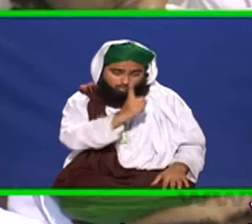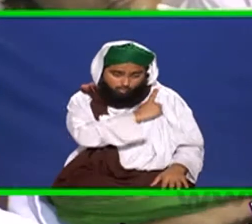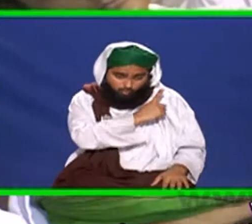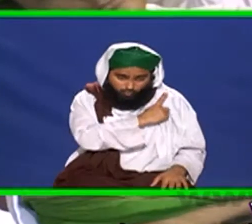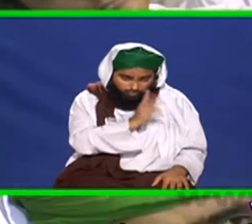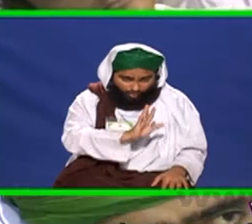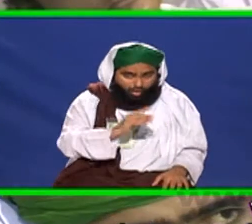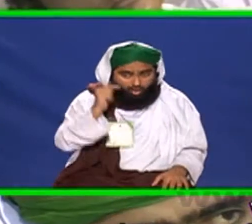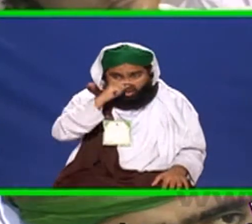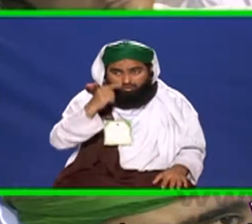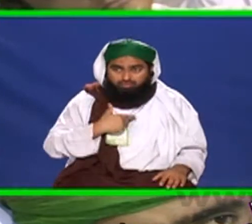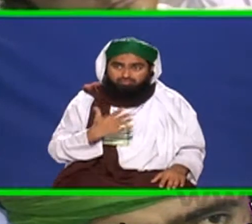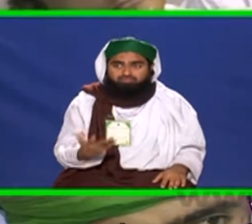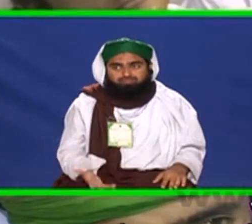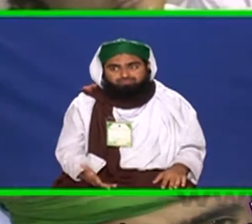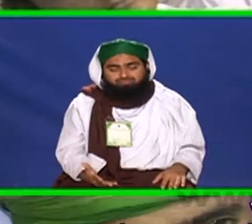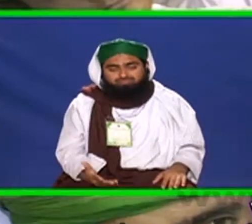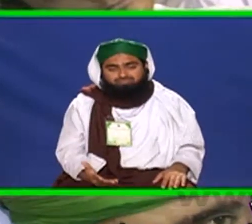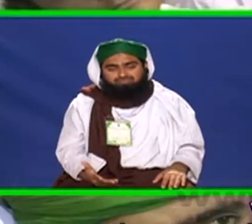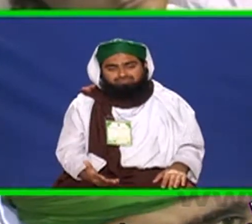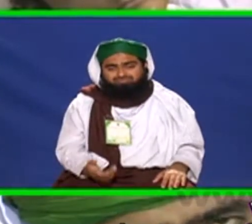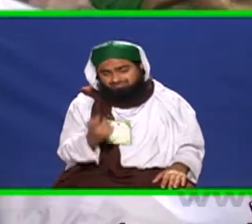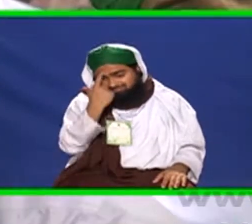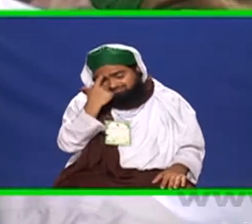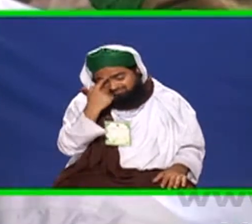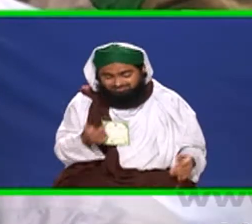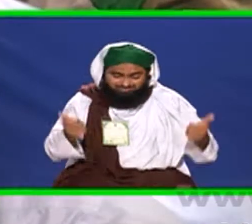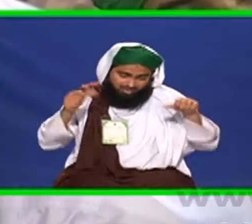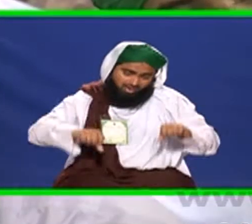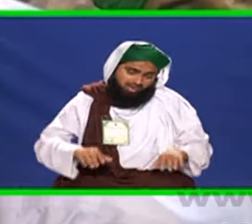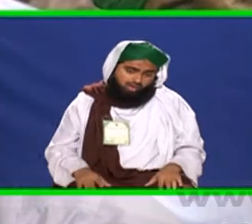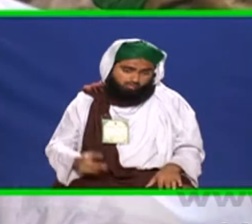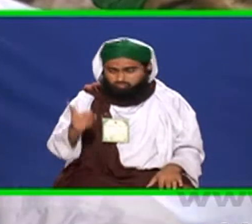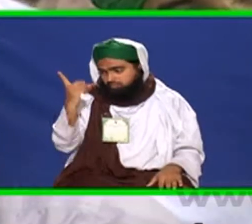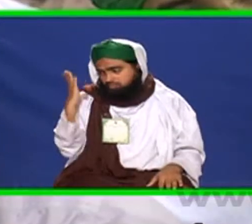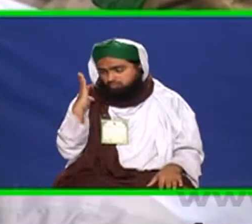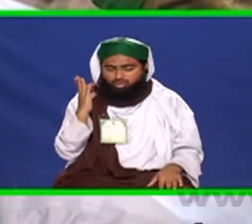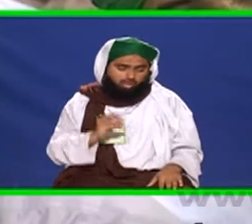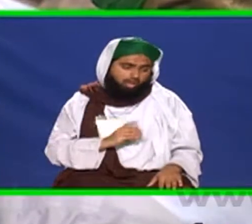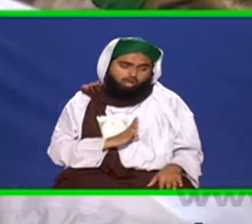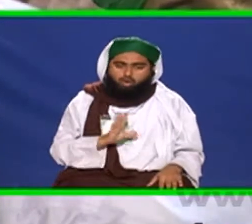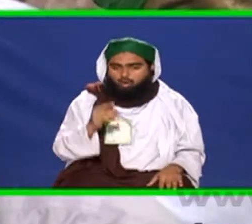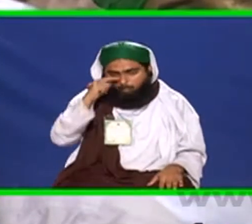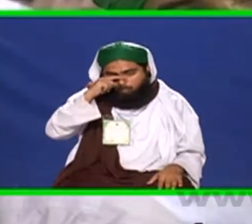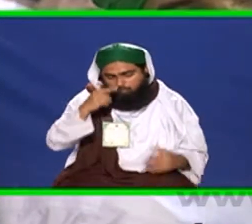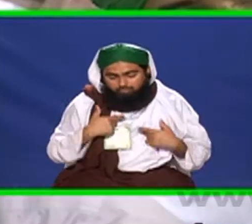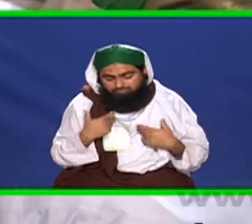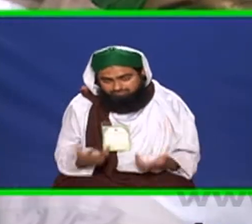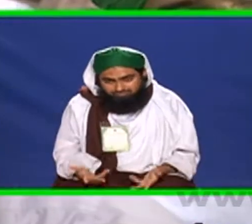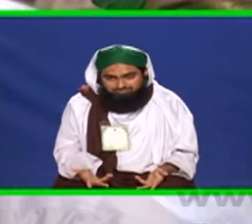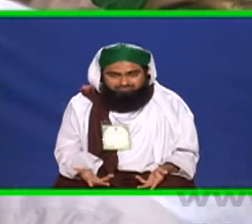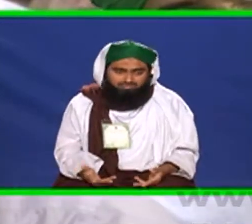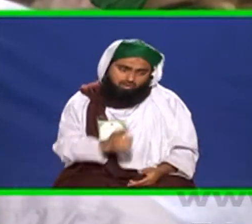ہم بدنصیب جو ہے وہ نیکیاں کرتے ہوئے شرماتے اور گناہ کرتے ہوئے بھولتے. کوئی شرماتا نہیں، گناہ کرتے ہوئے